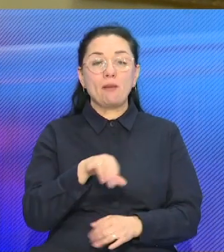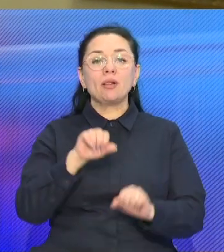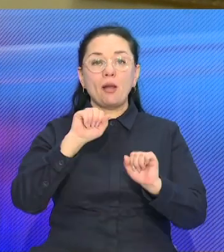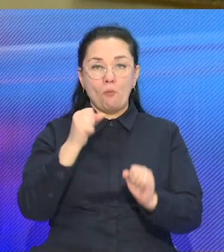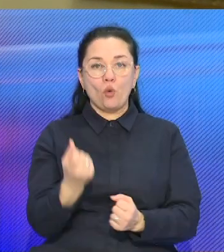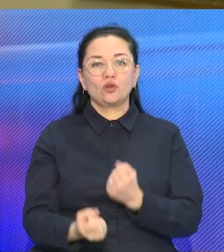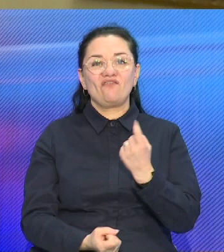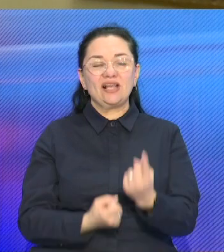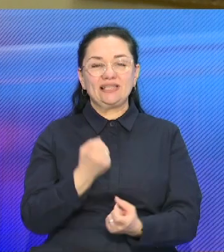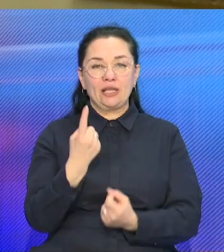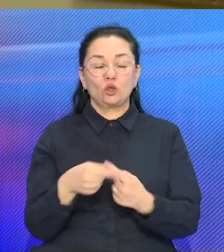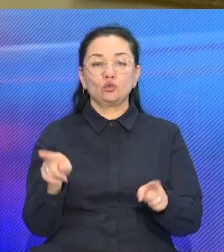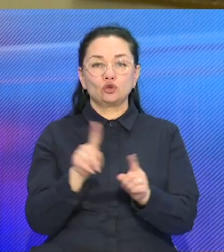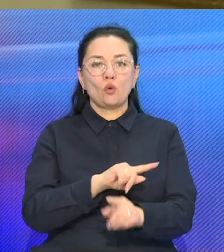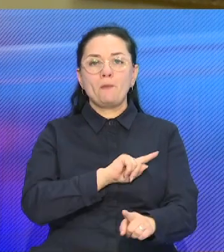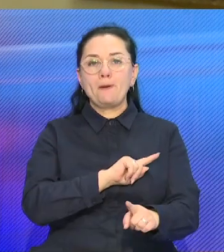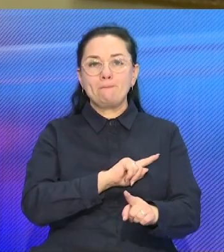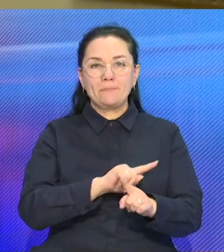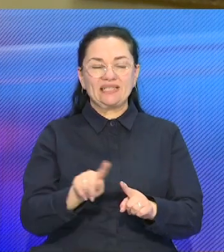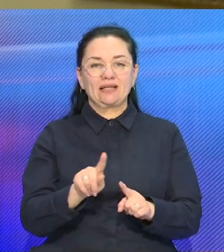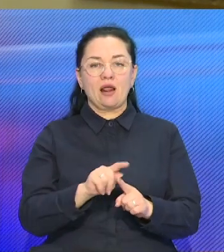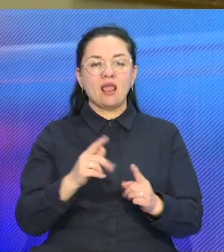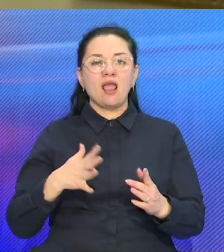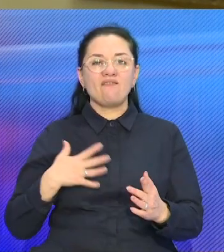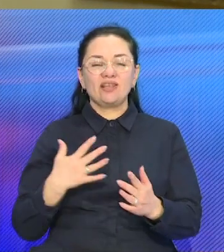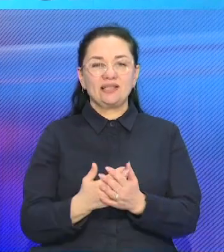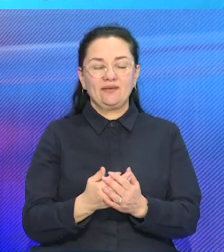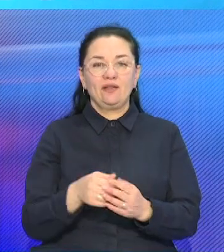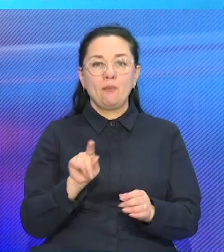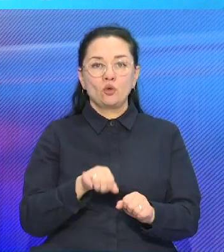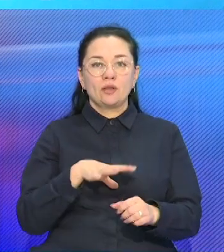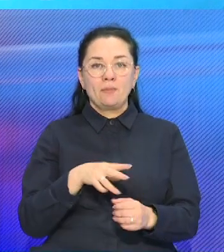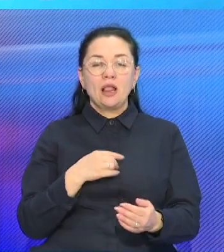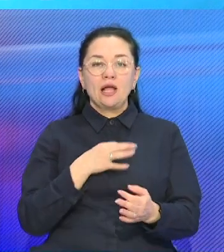прорабатываем с тем, чтобы оперативно и эффективно среагировать по любому из них.